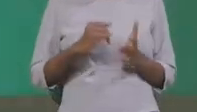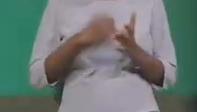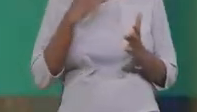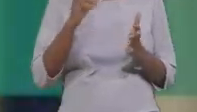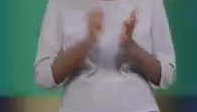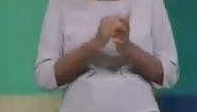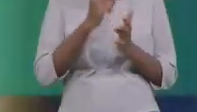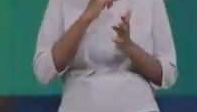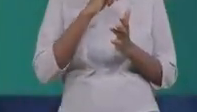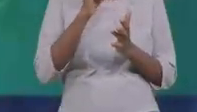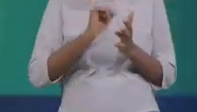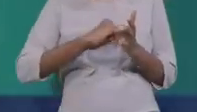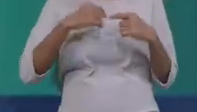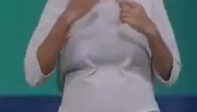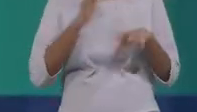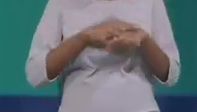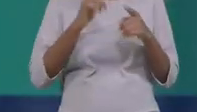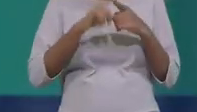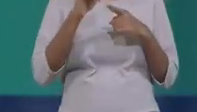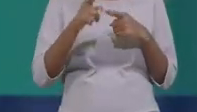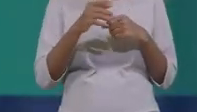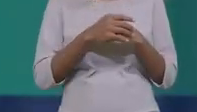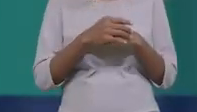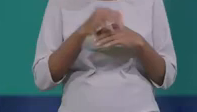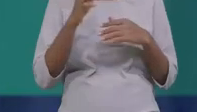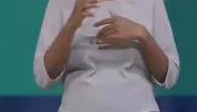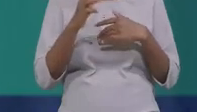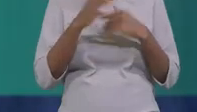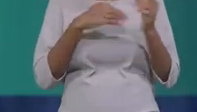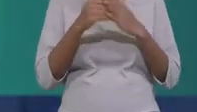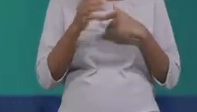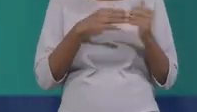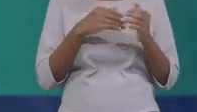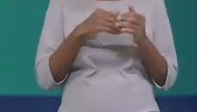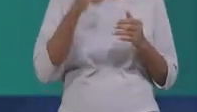Matthieu 18, verset 18, et dit, je vous le dis en vérité,